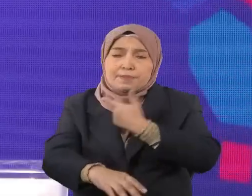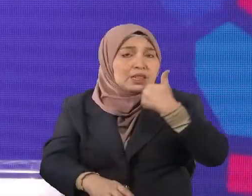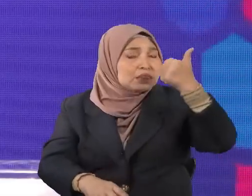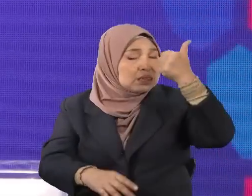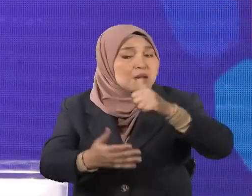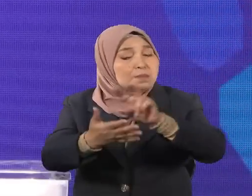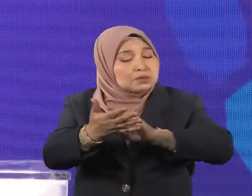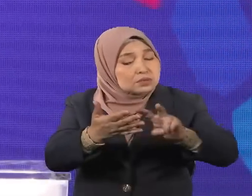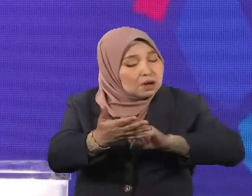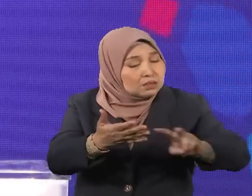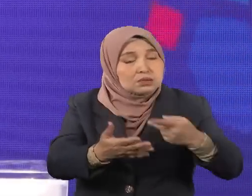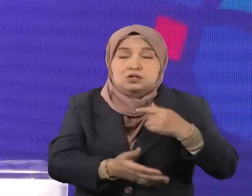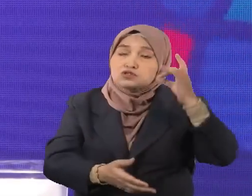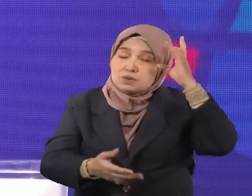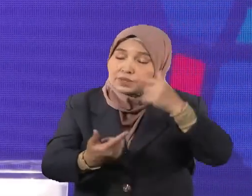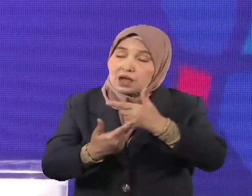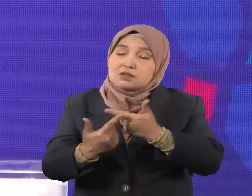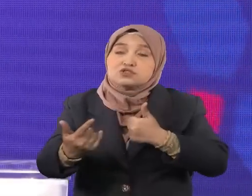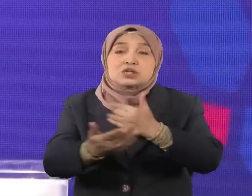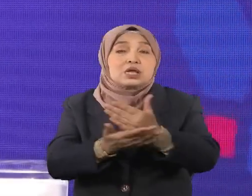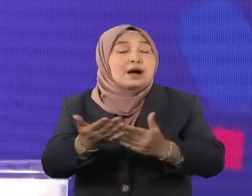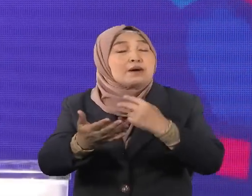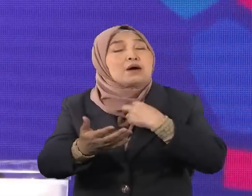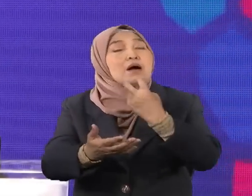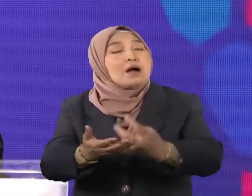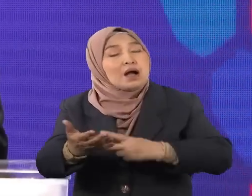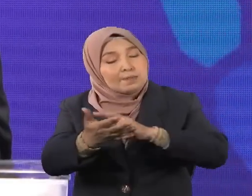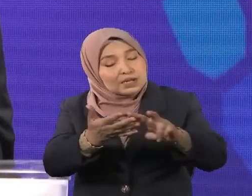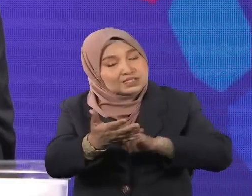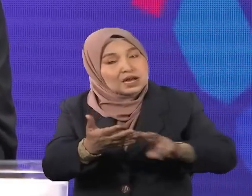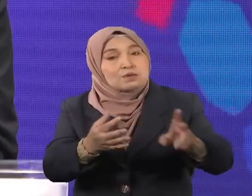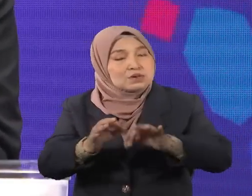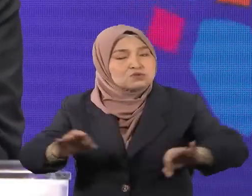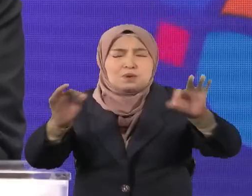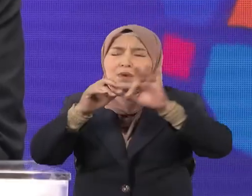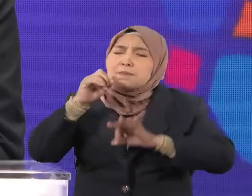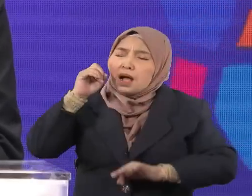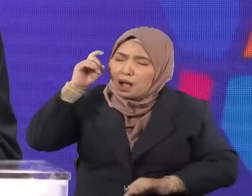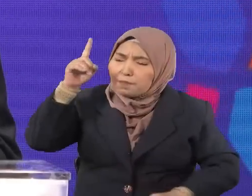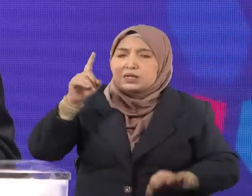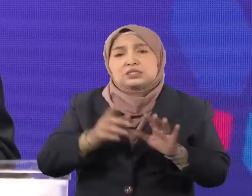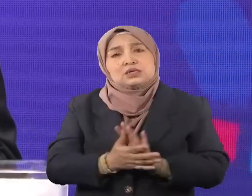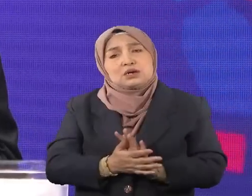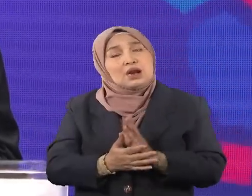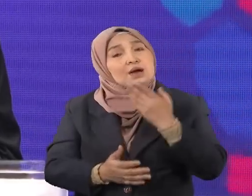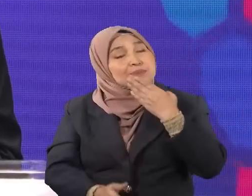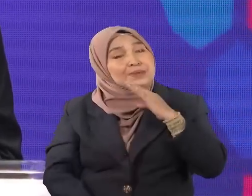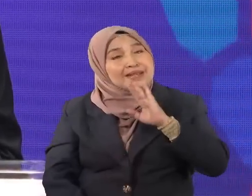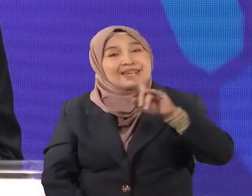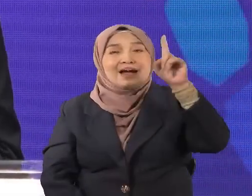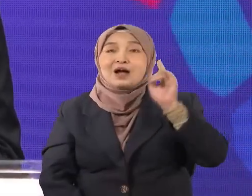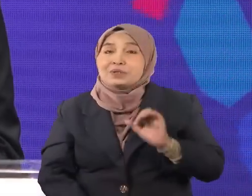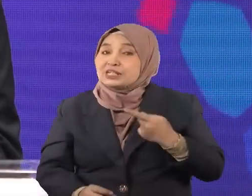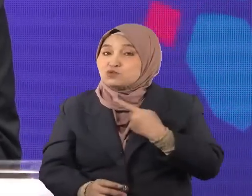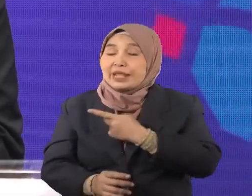kita insya-Allah taala dari segi bacaan dan yang mustahak juga dari segi pemahamannya, alhamdulillah. Jadi mari kita